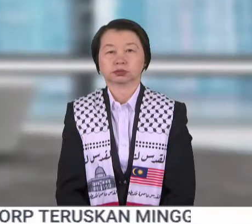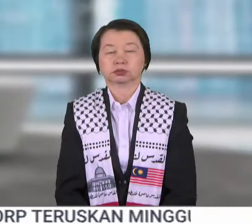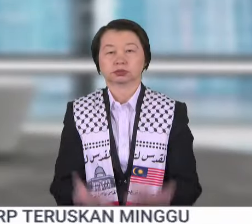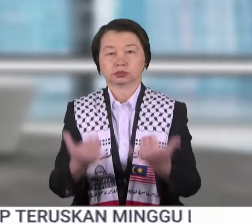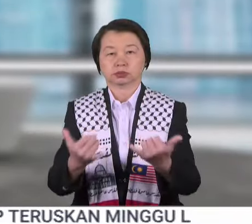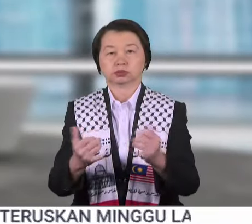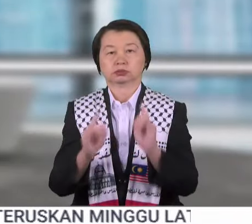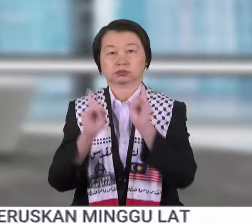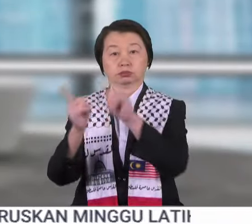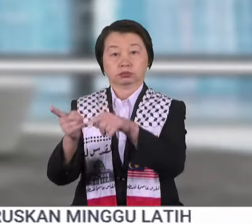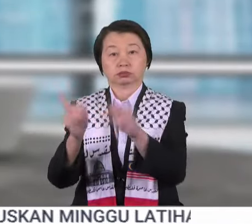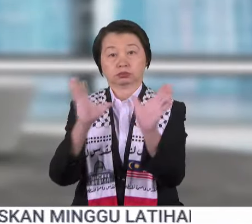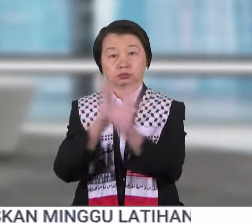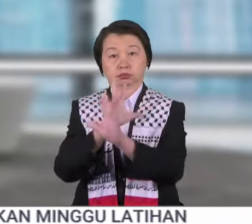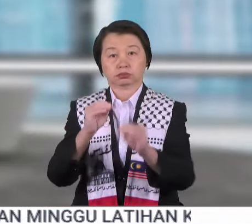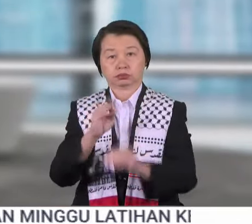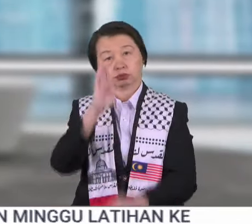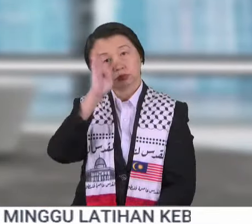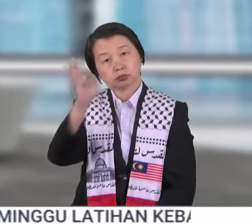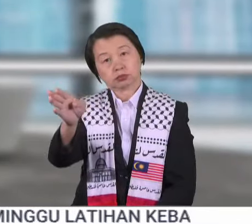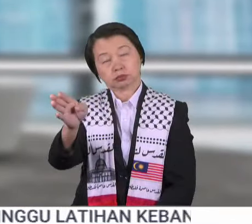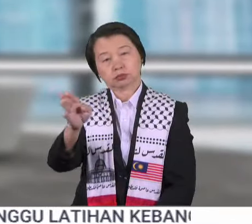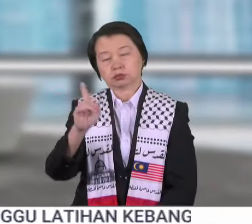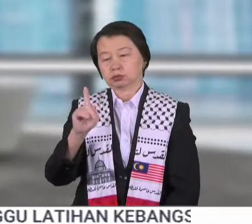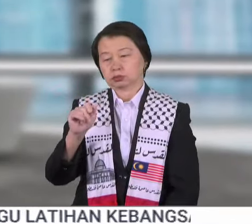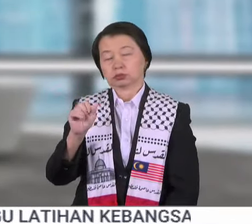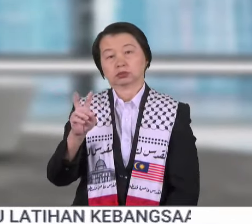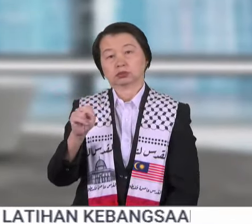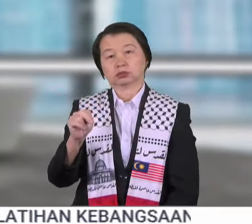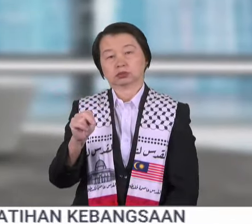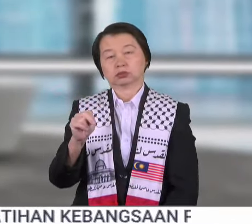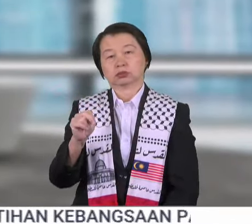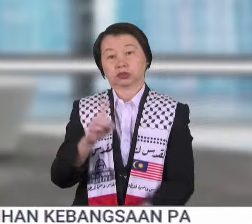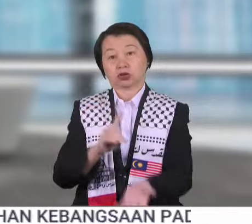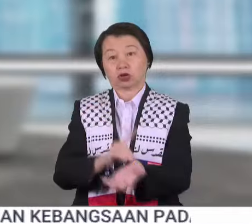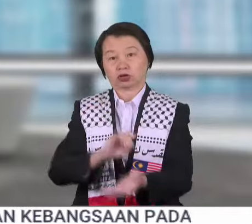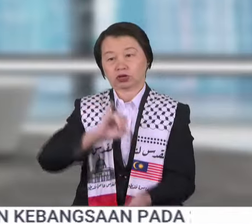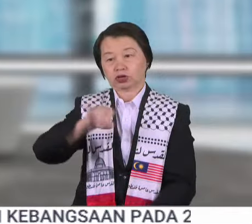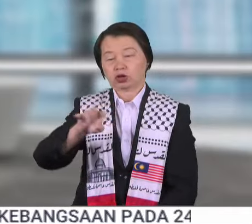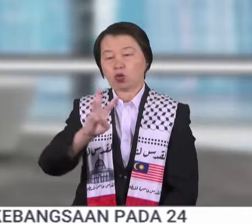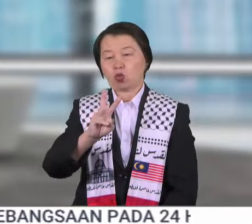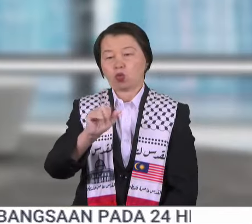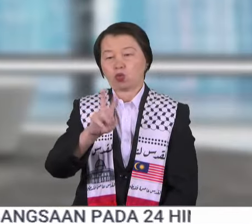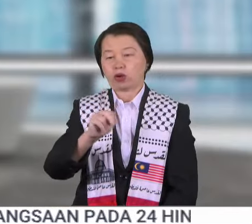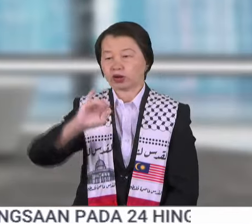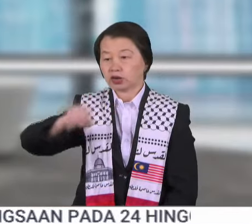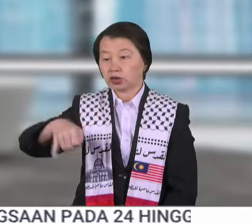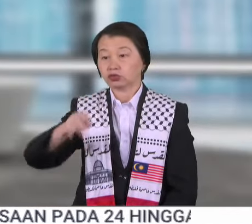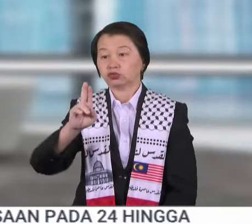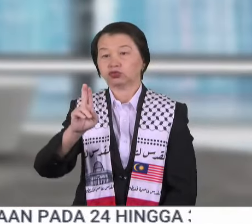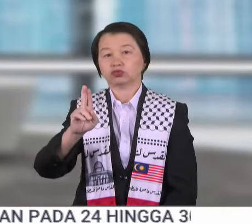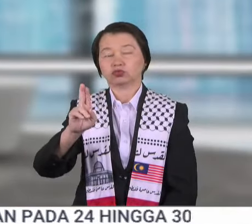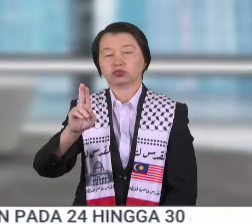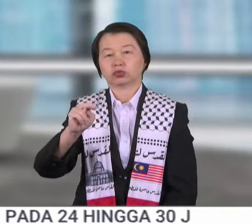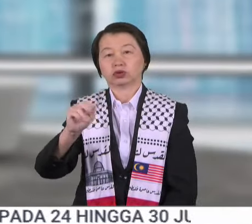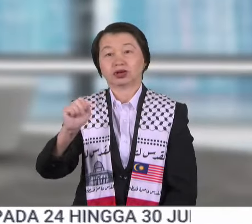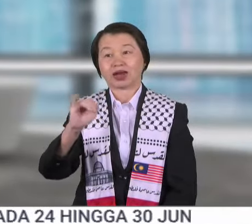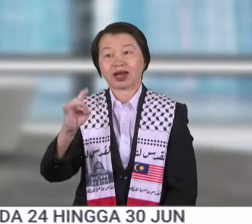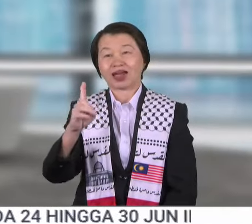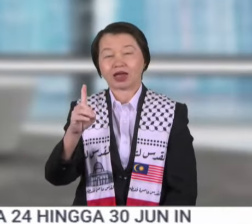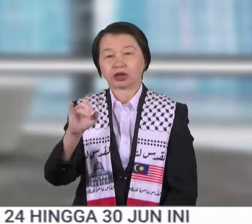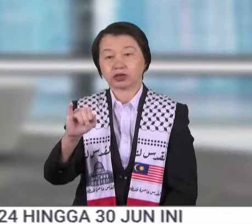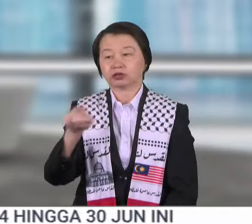seterusnya kita ke bumi kenyalang fokus hari ini Tun Dr Wan Junaidi dilantik tyt yang di-pertua Negeri Sarawak keelapan